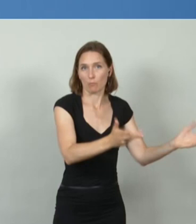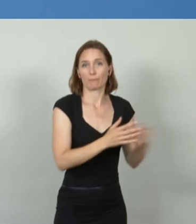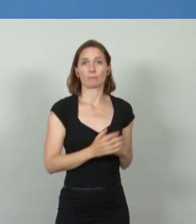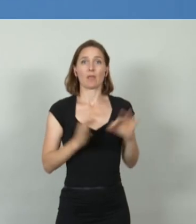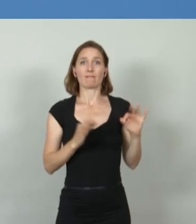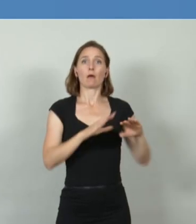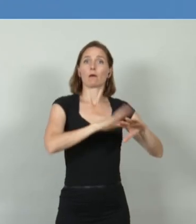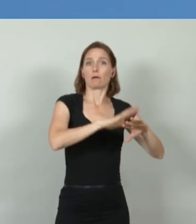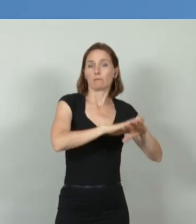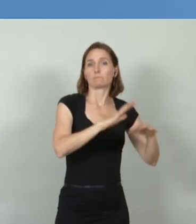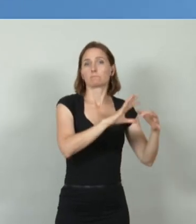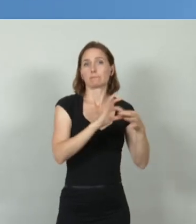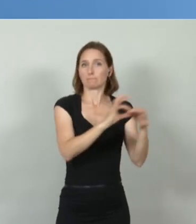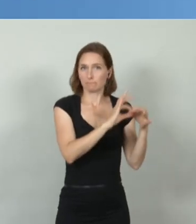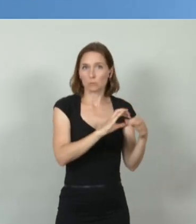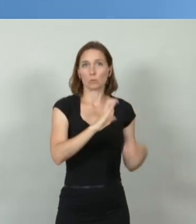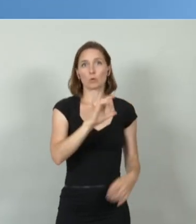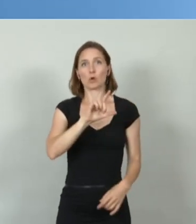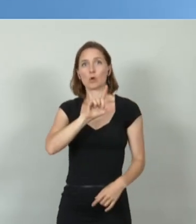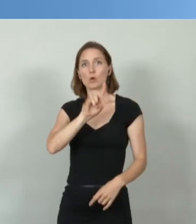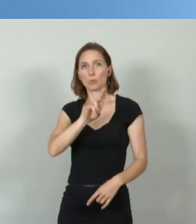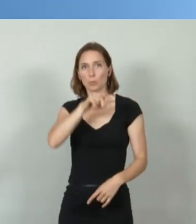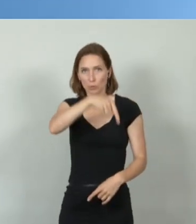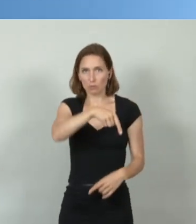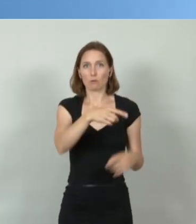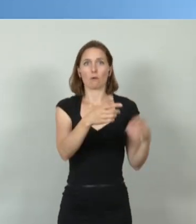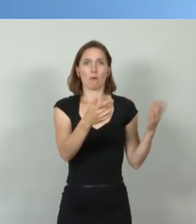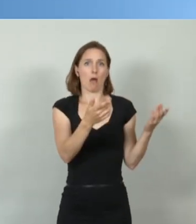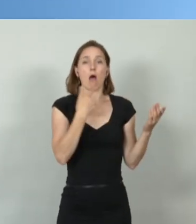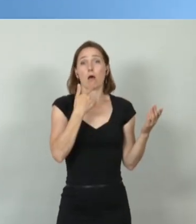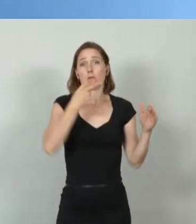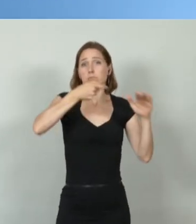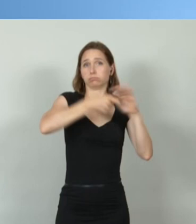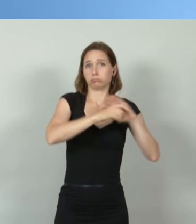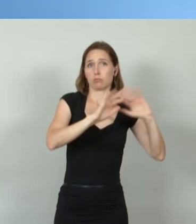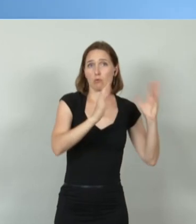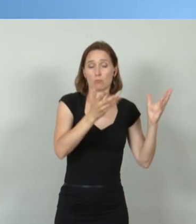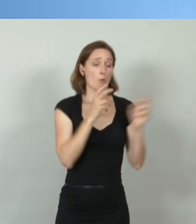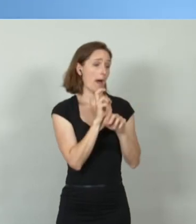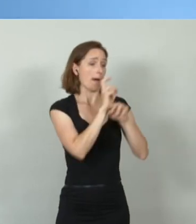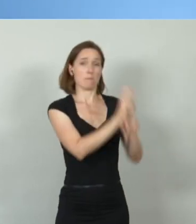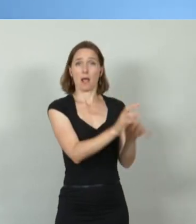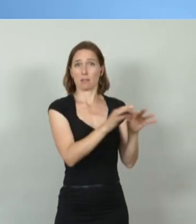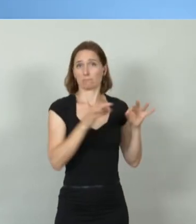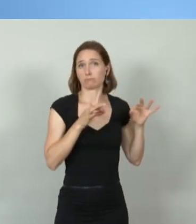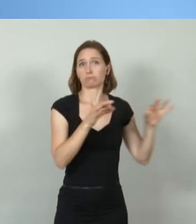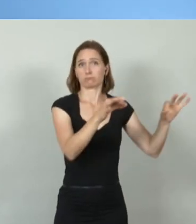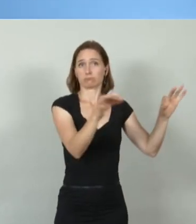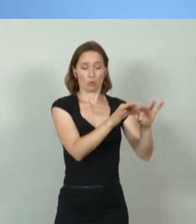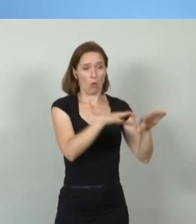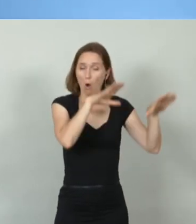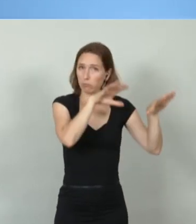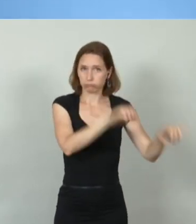et les unions de quartier le clou qui était aidé à travers la mise à disposition d'un local 1 qui l'occupe à titre exclusif